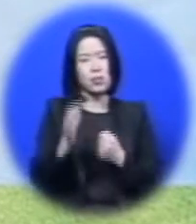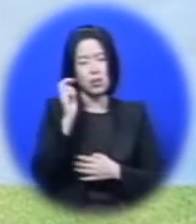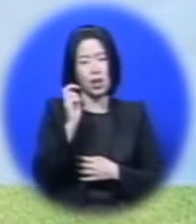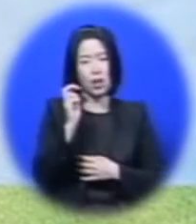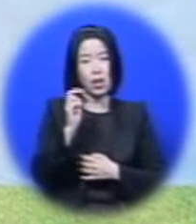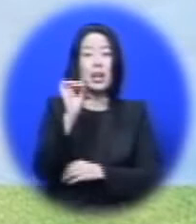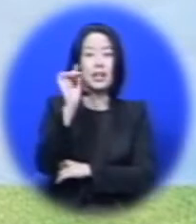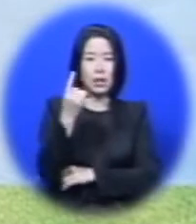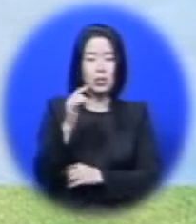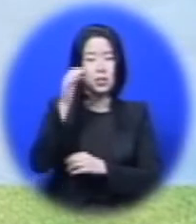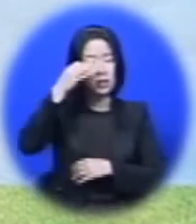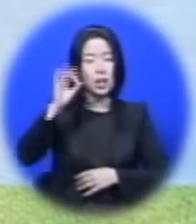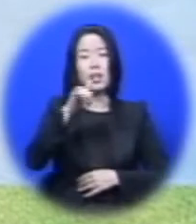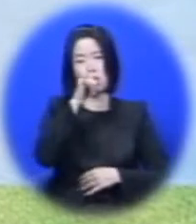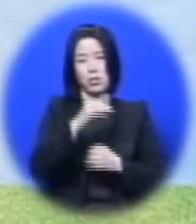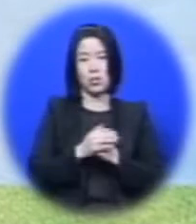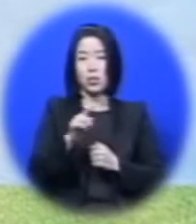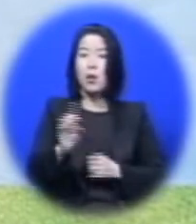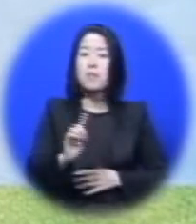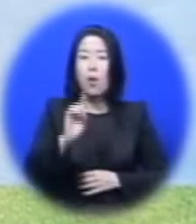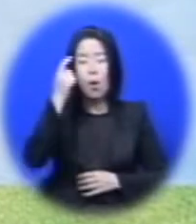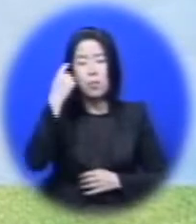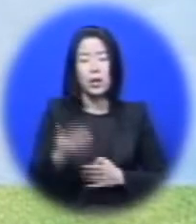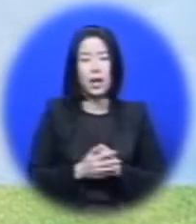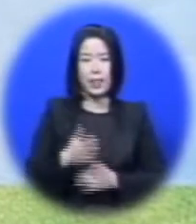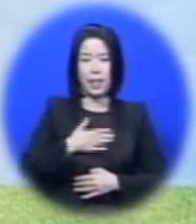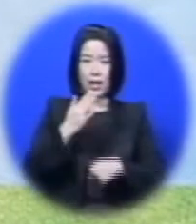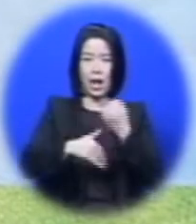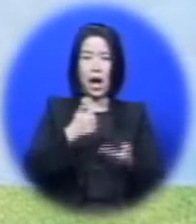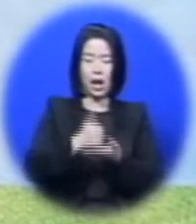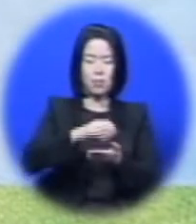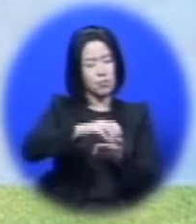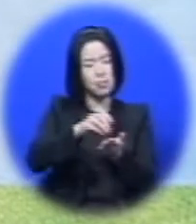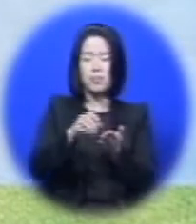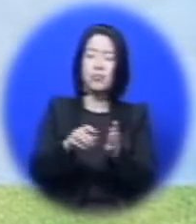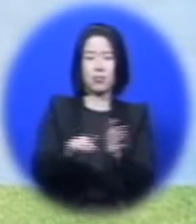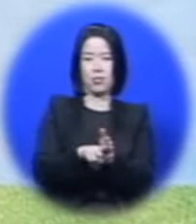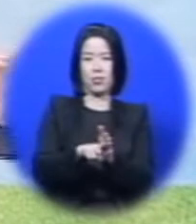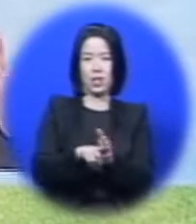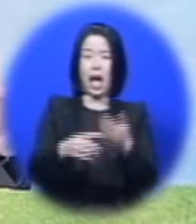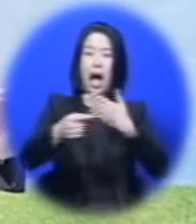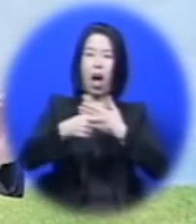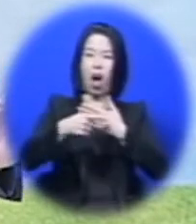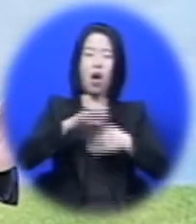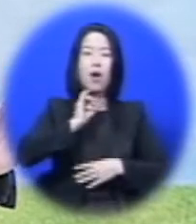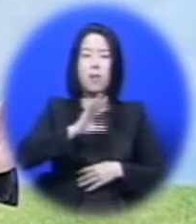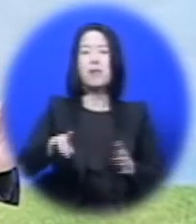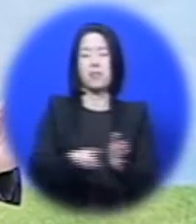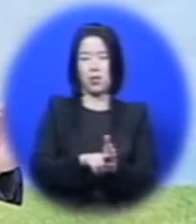그것을 깨달았어요. 그게 뭐지요? 내가 하나님을 적당하게 믿었구나. 겉으로만